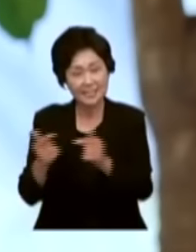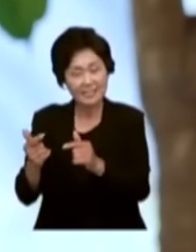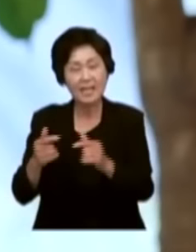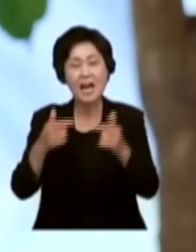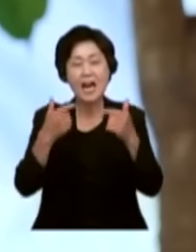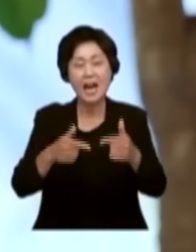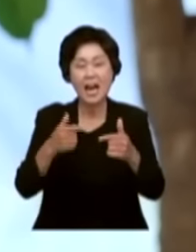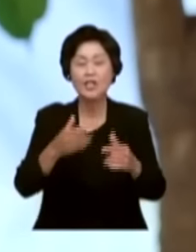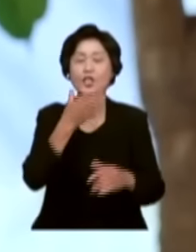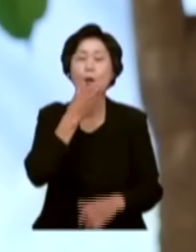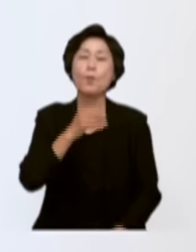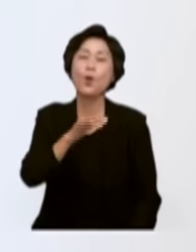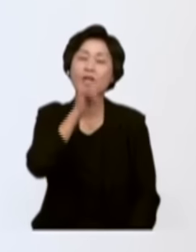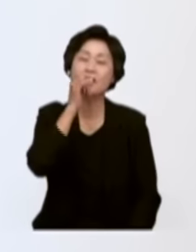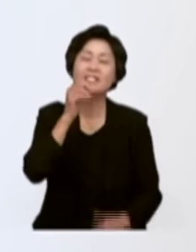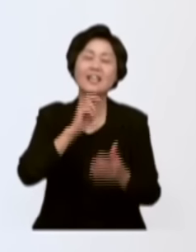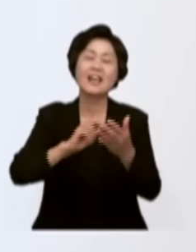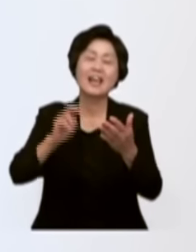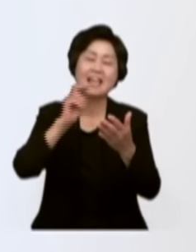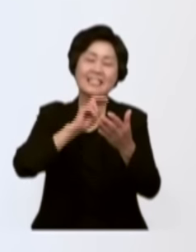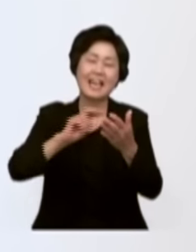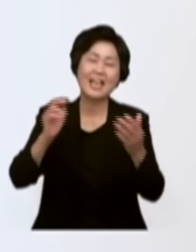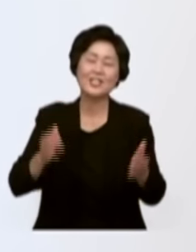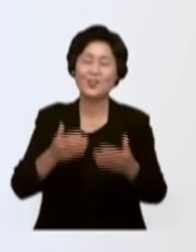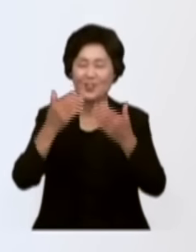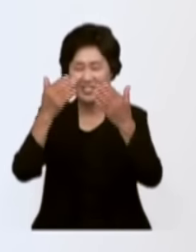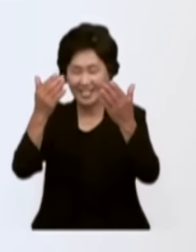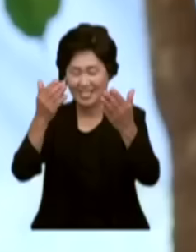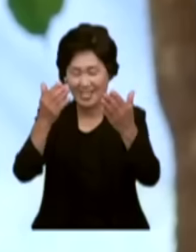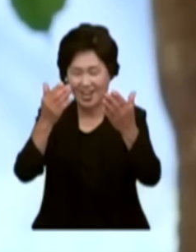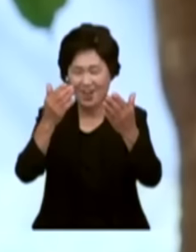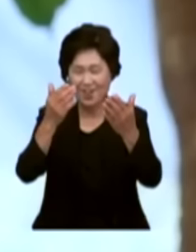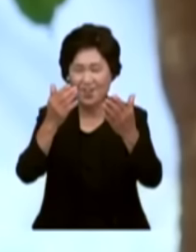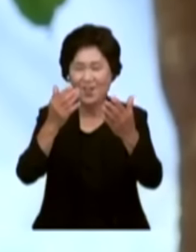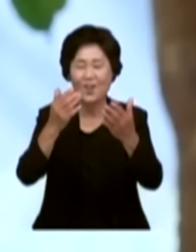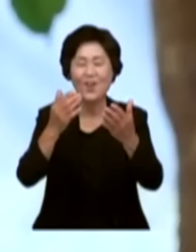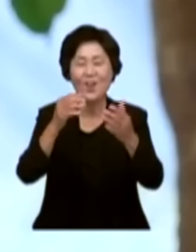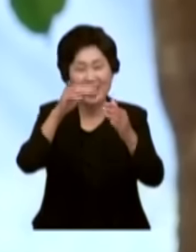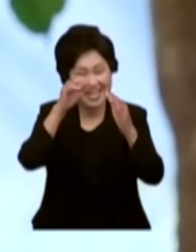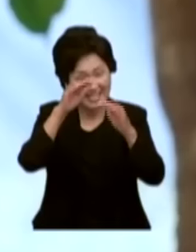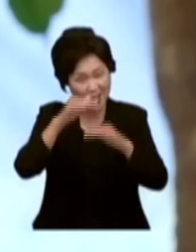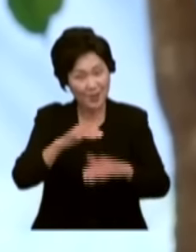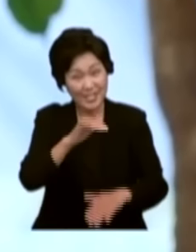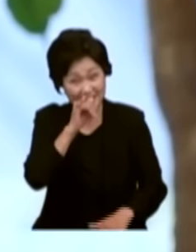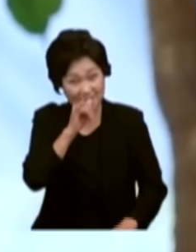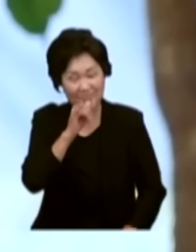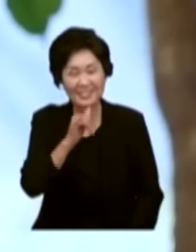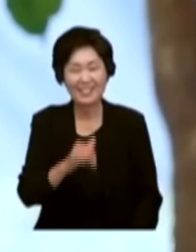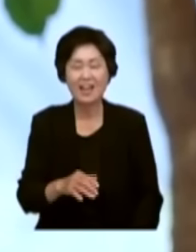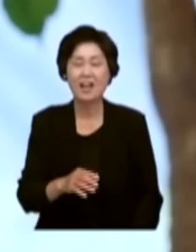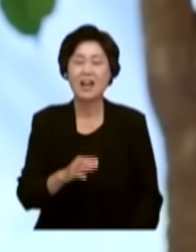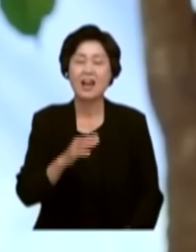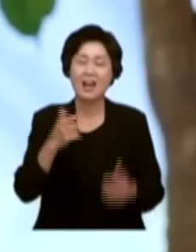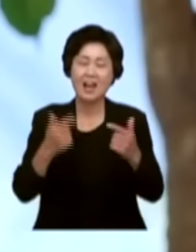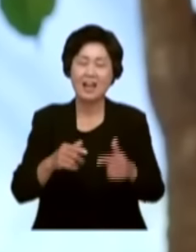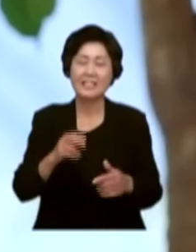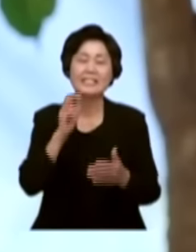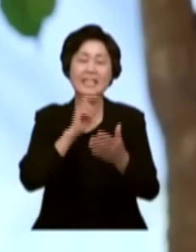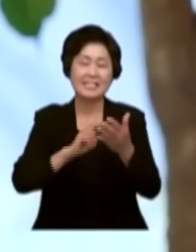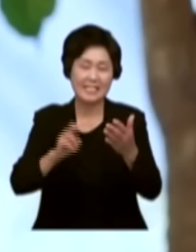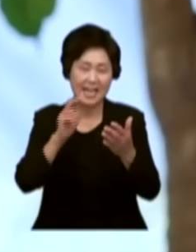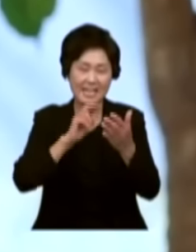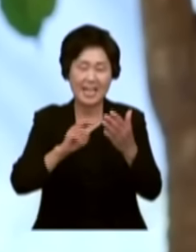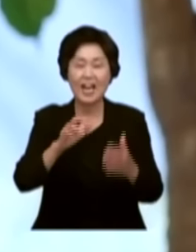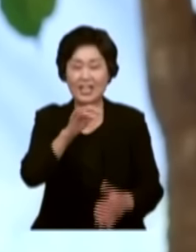있어서 찬송을 한대요. 아멘. 그분이신 것 같아요. 할렐루야. 정말 찬송이 늘 머물고 또 순수한